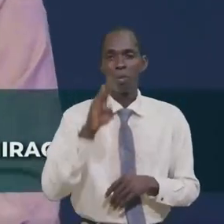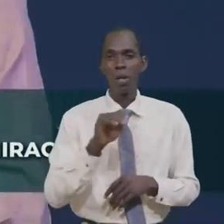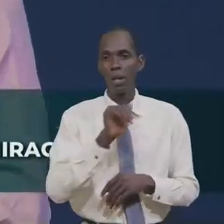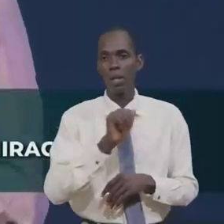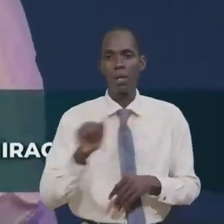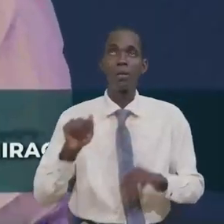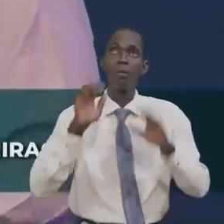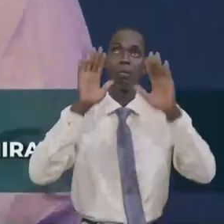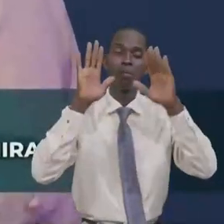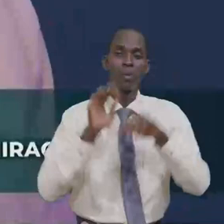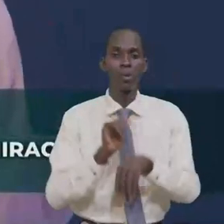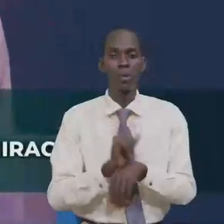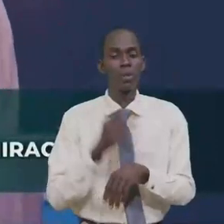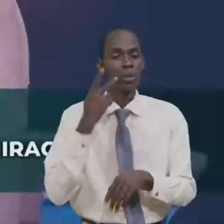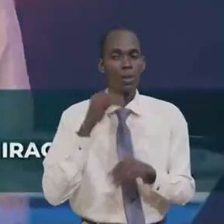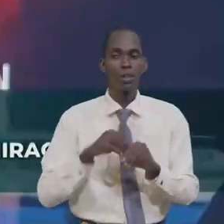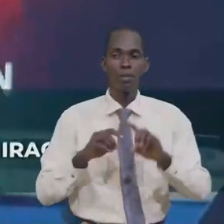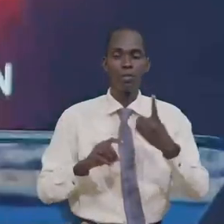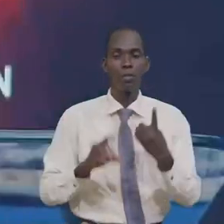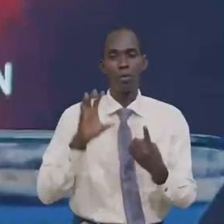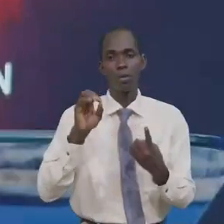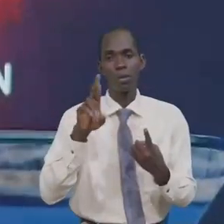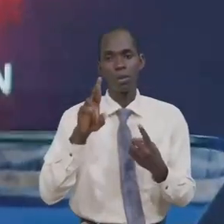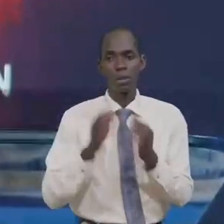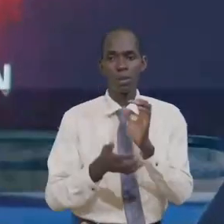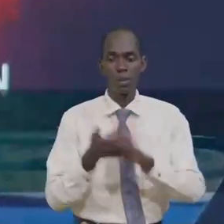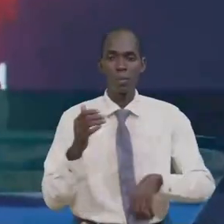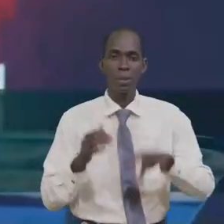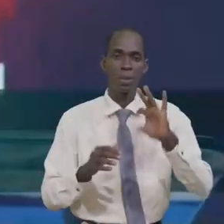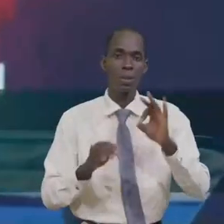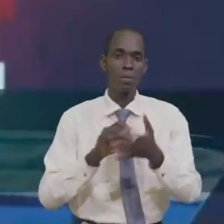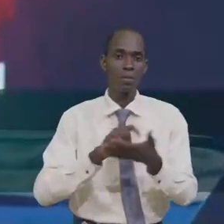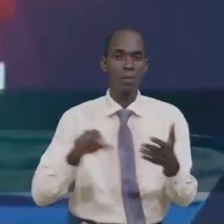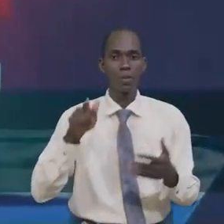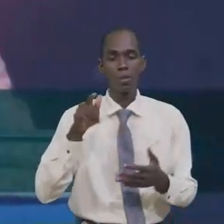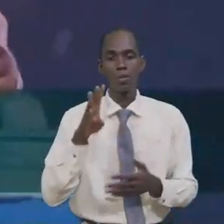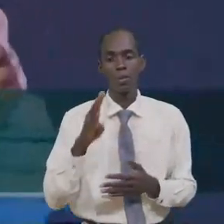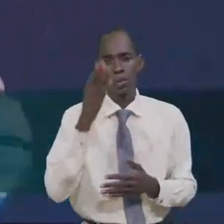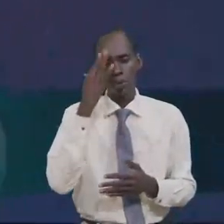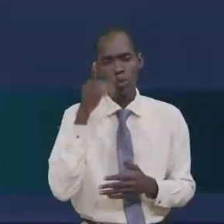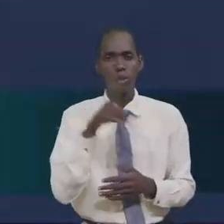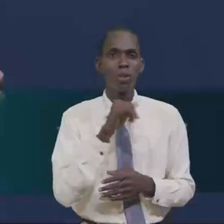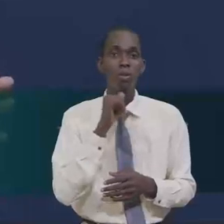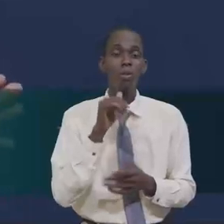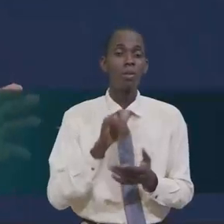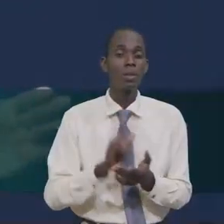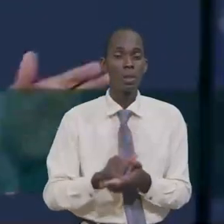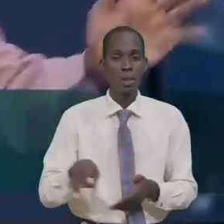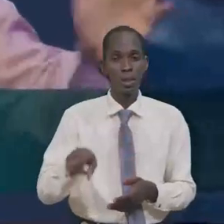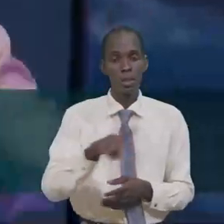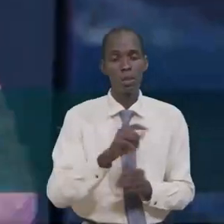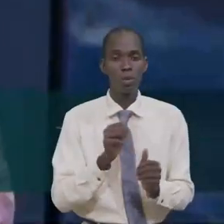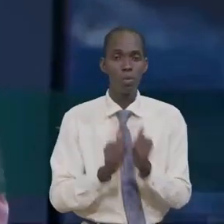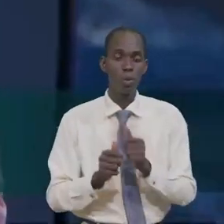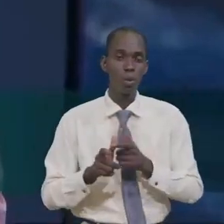corinthien chapitre 9 verset 24 le savez-vous pas que ce qui court dans